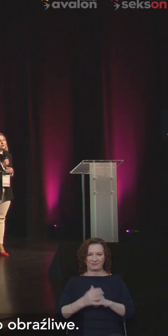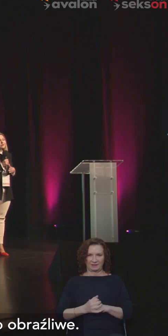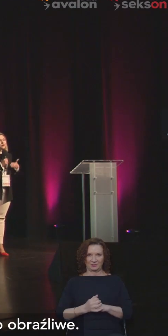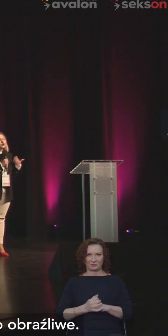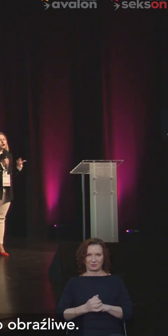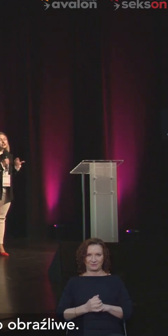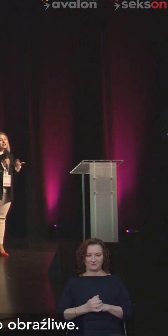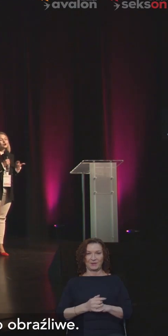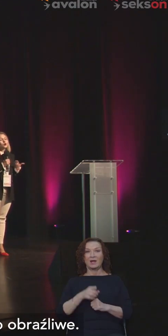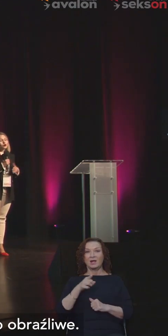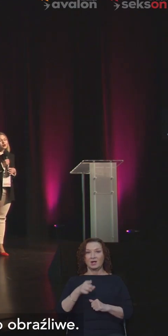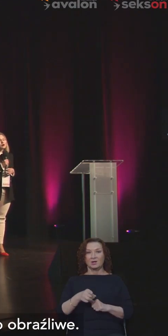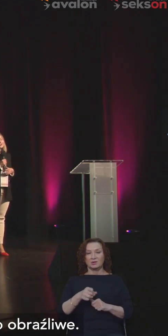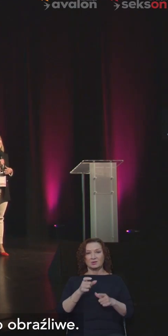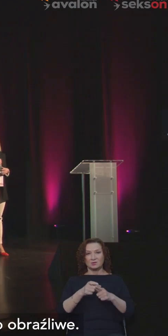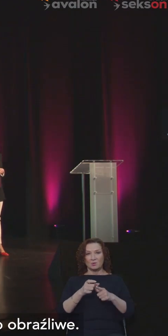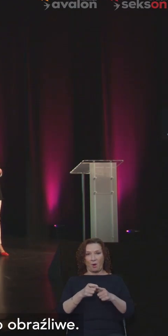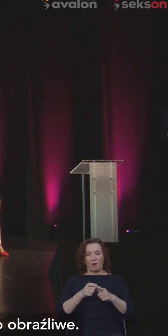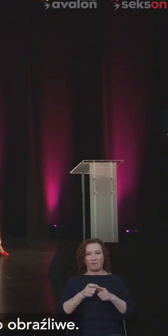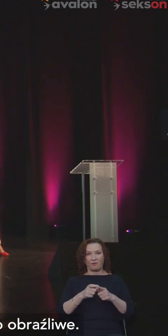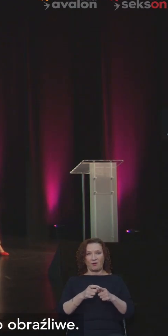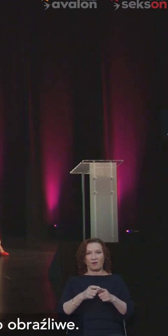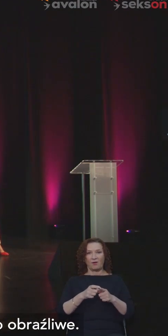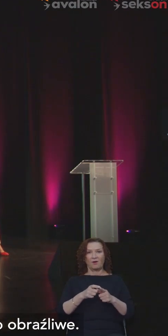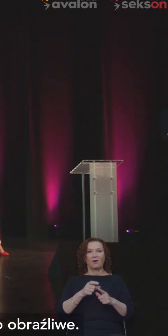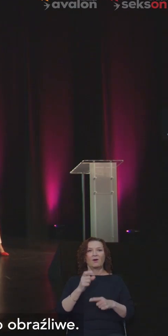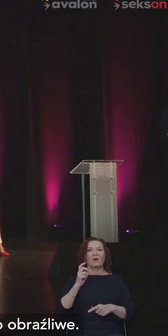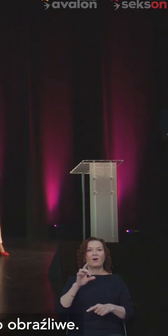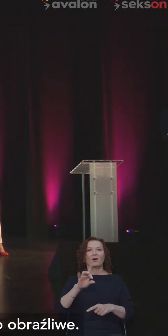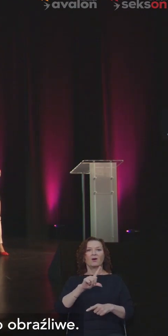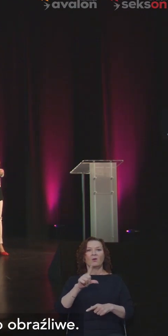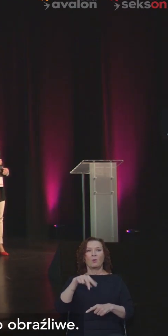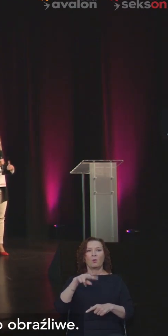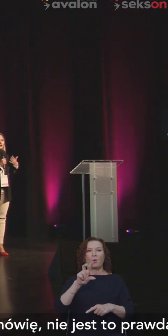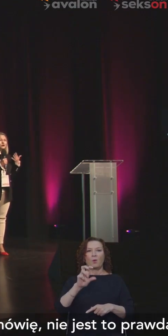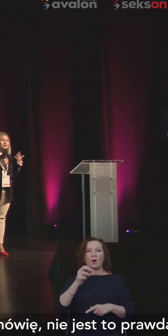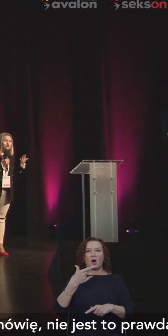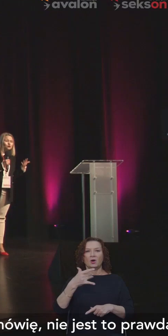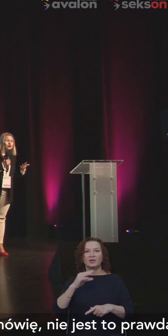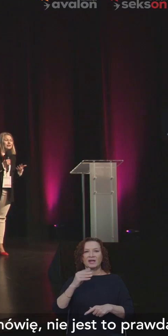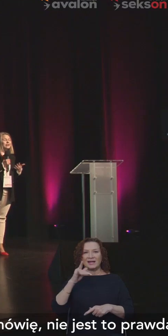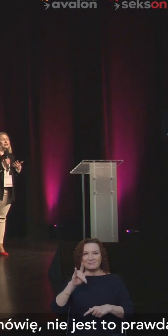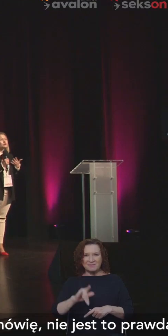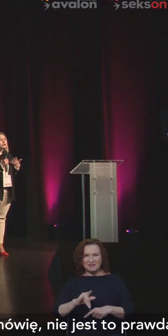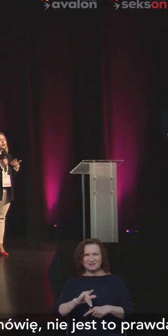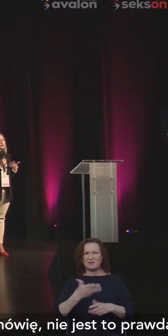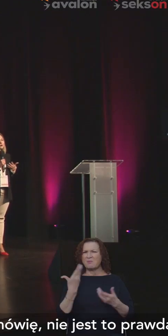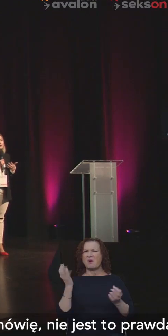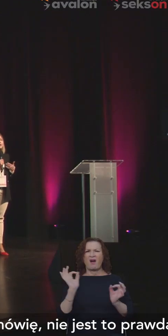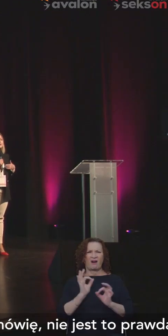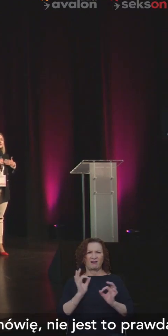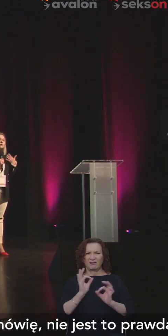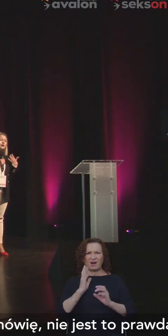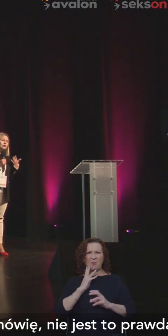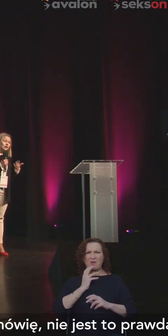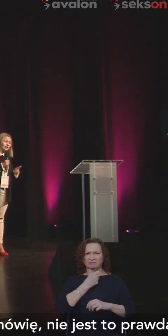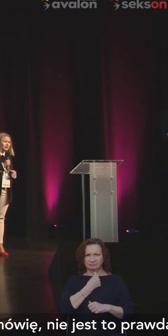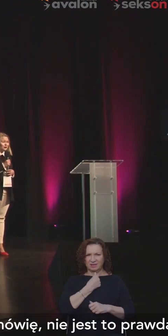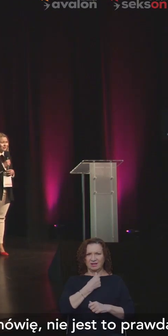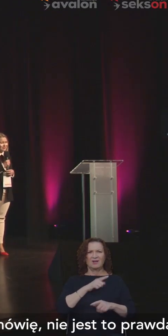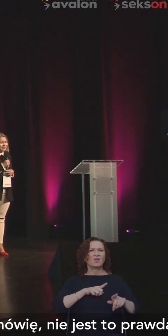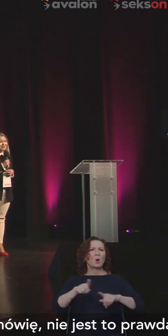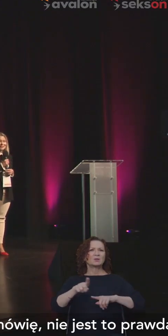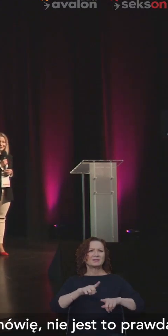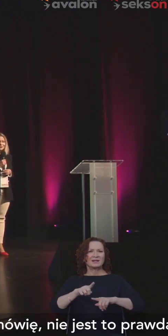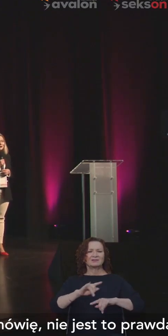Wręcz to określenie głuchoniemy będzie takie dość mocno obraźliwe. Ono insynuuje, jakoby te osoby nie miały